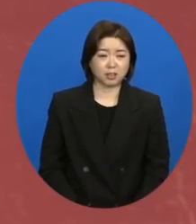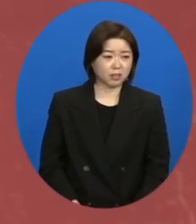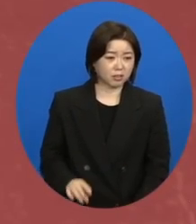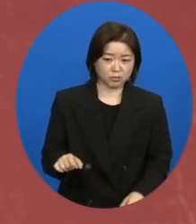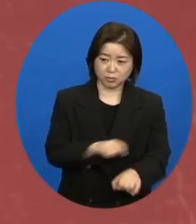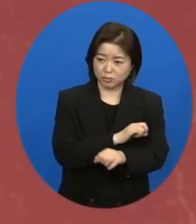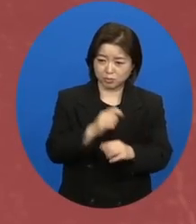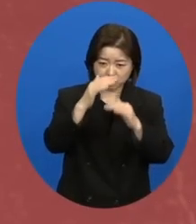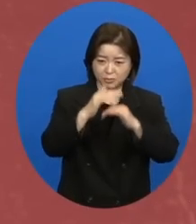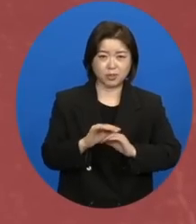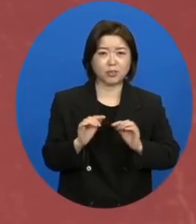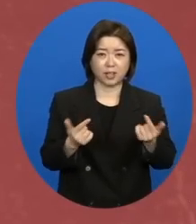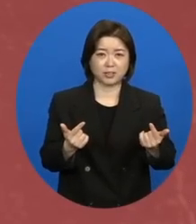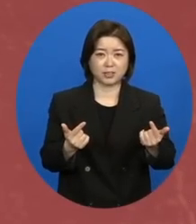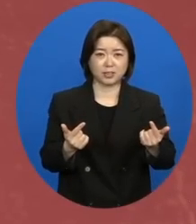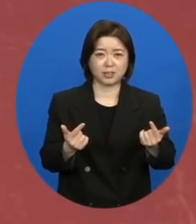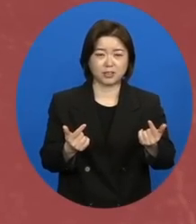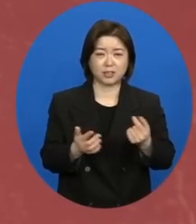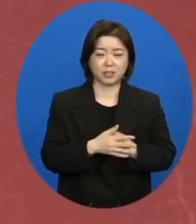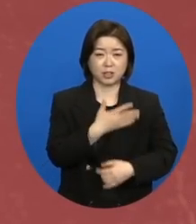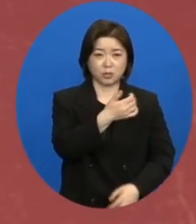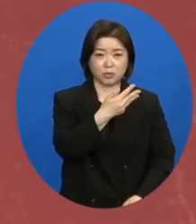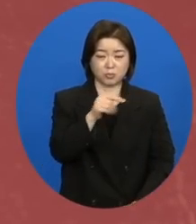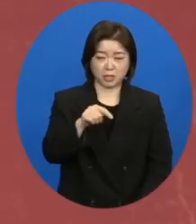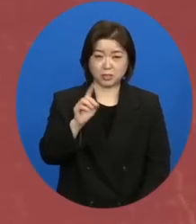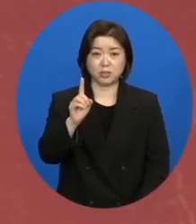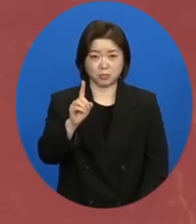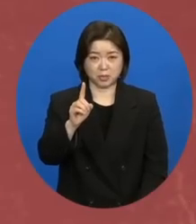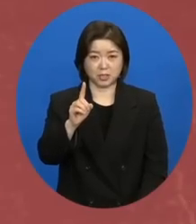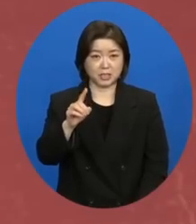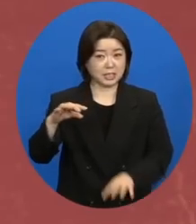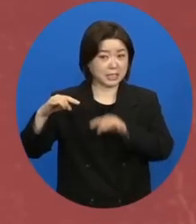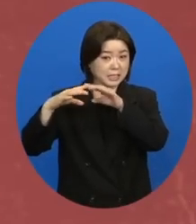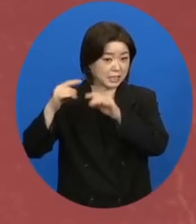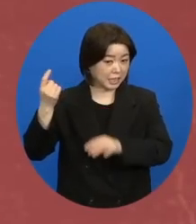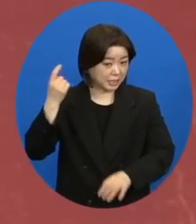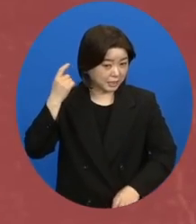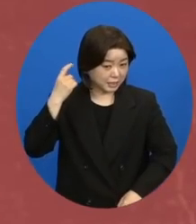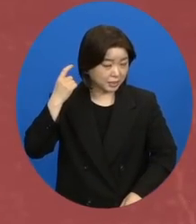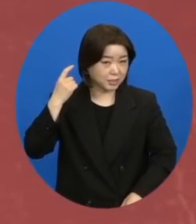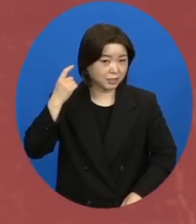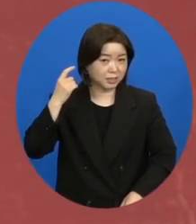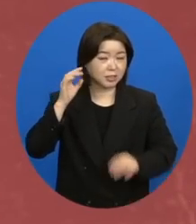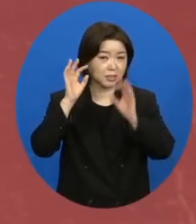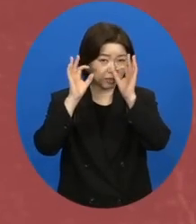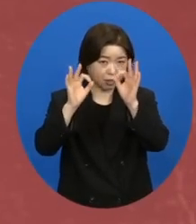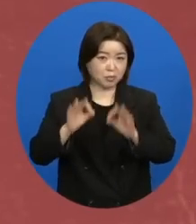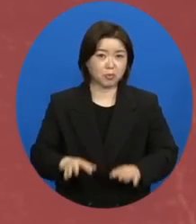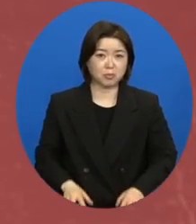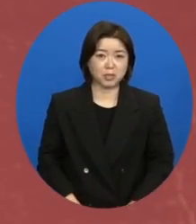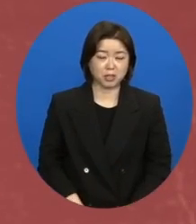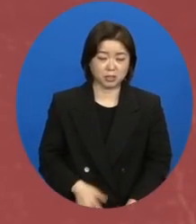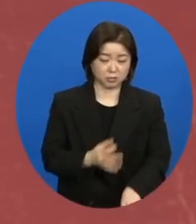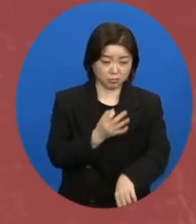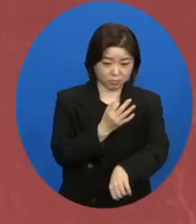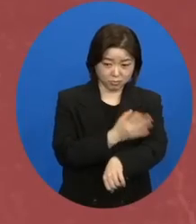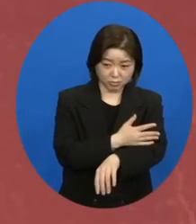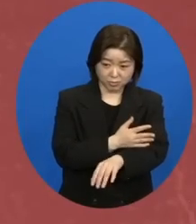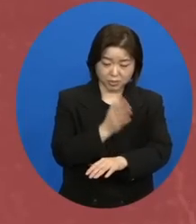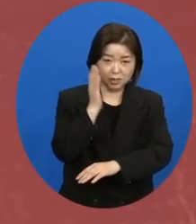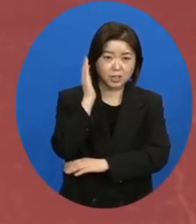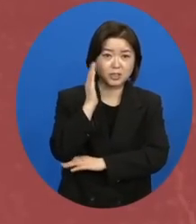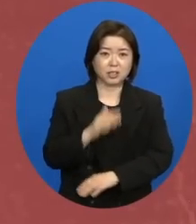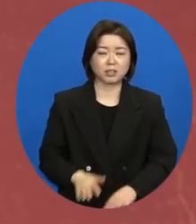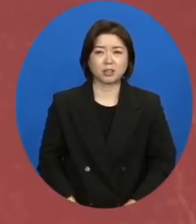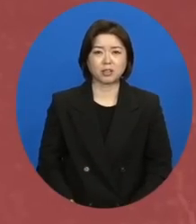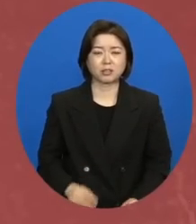아닌데 98.1 이게 방송 듣다가 단순한 얘기인데 아